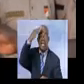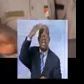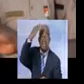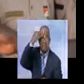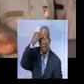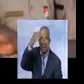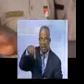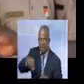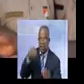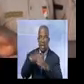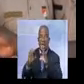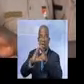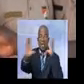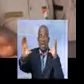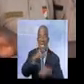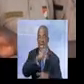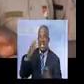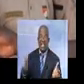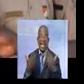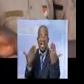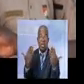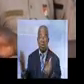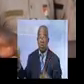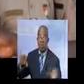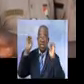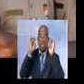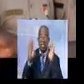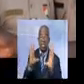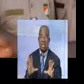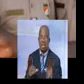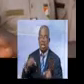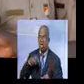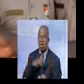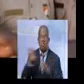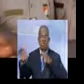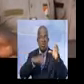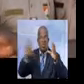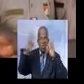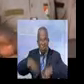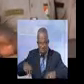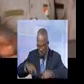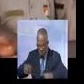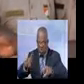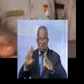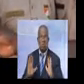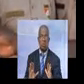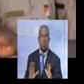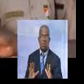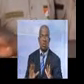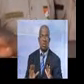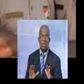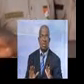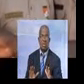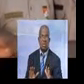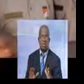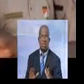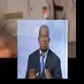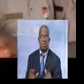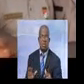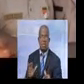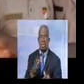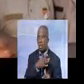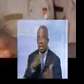faisons tout possible pour pouvoir faire un contrôle. Et dans nos contrôles, comme le dirait l'homme de la rue,